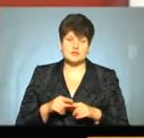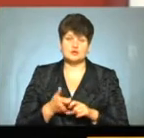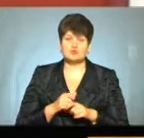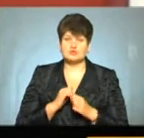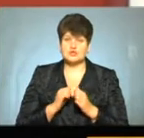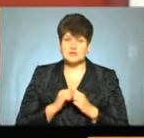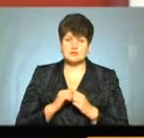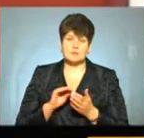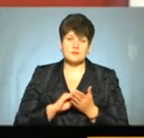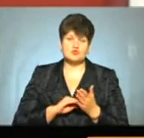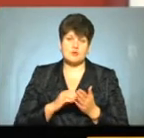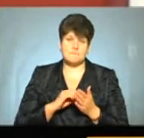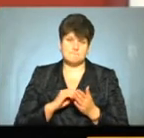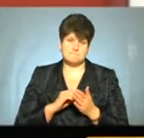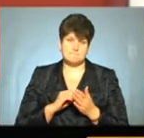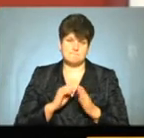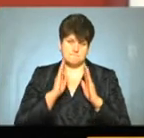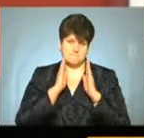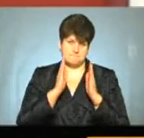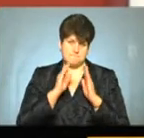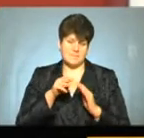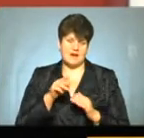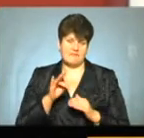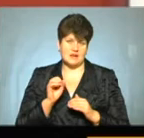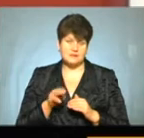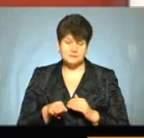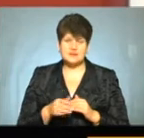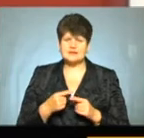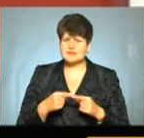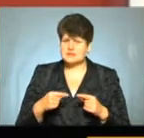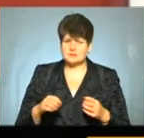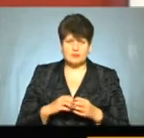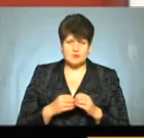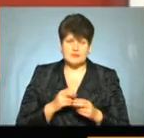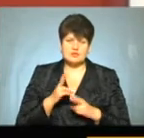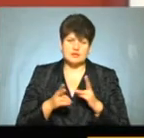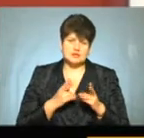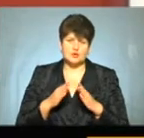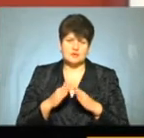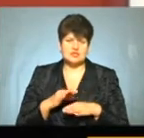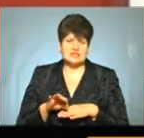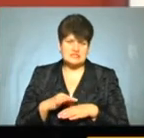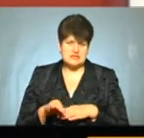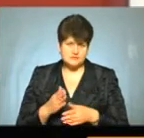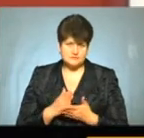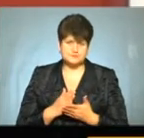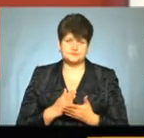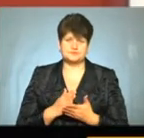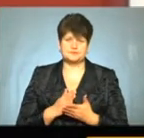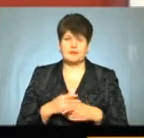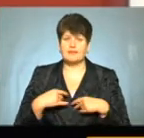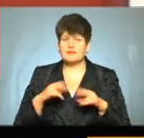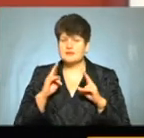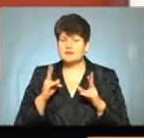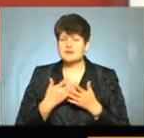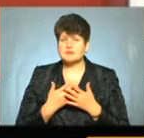пишуть у приват з різними проблемами. Дуже багато є про те, що вони скаржаться про домашнє насильство, не знають, наприклад,